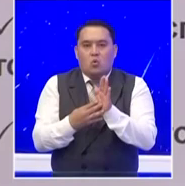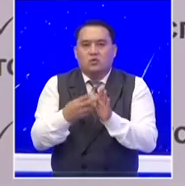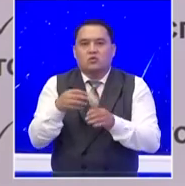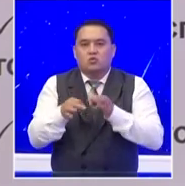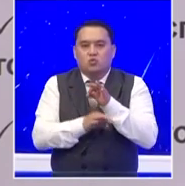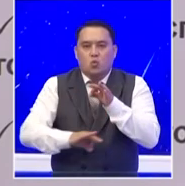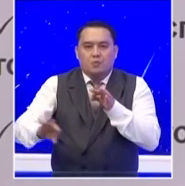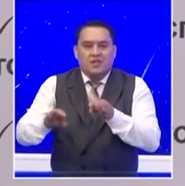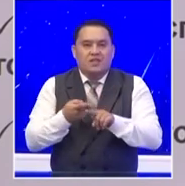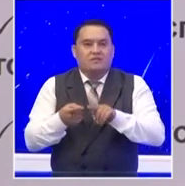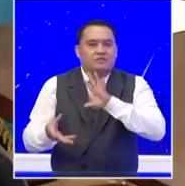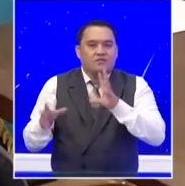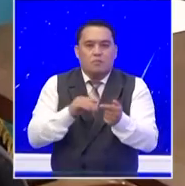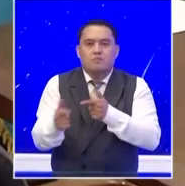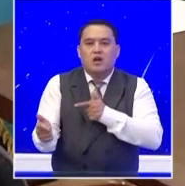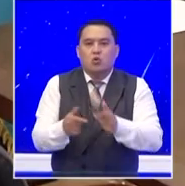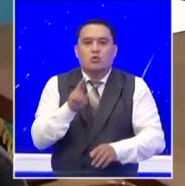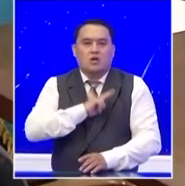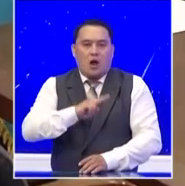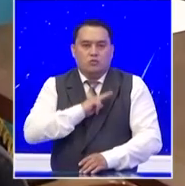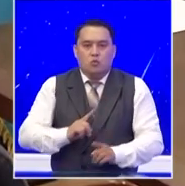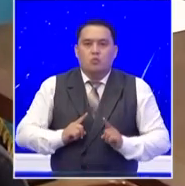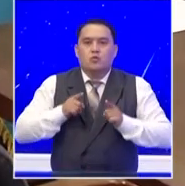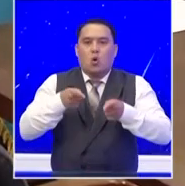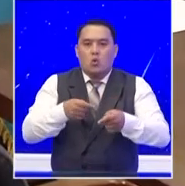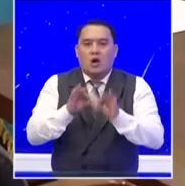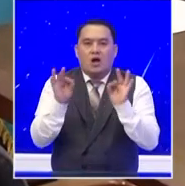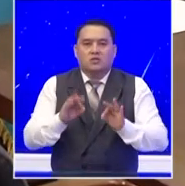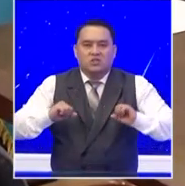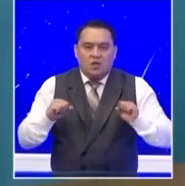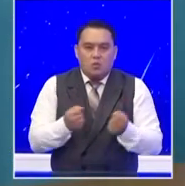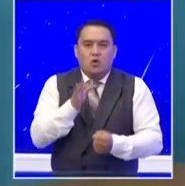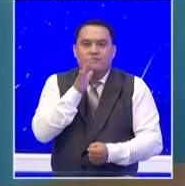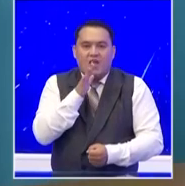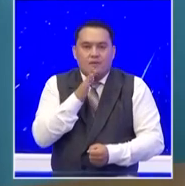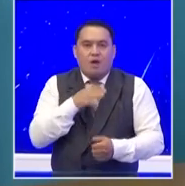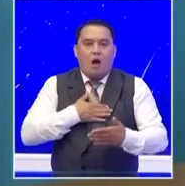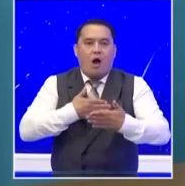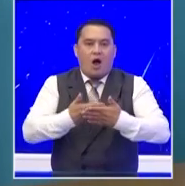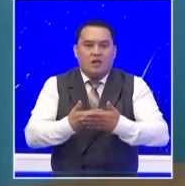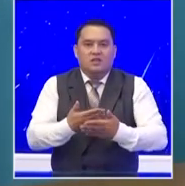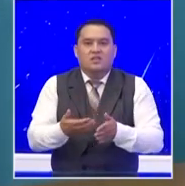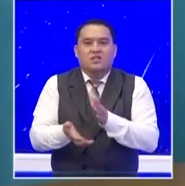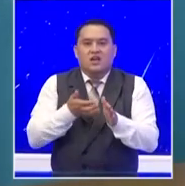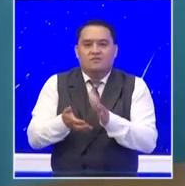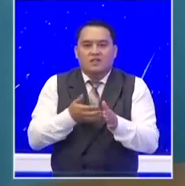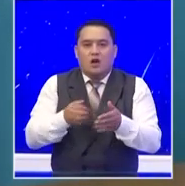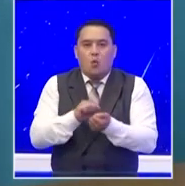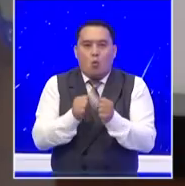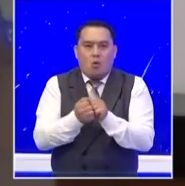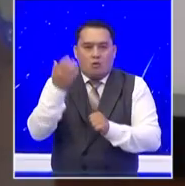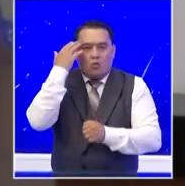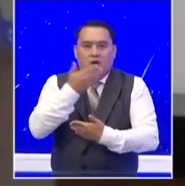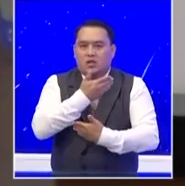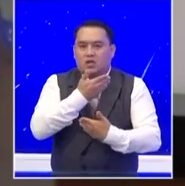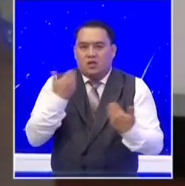44 турбины. В целом подготовительная работа к предстоящему осенне-зимнему периоду ведется активно. И дефицита угля